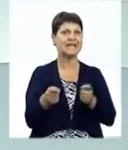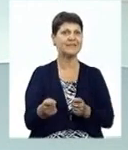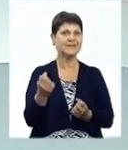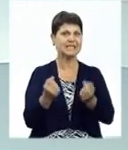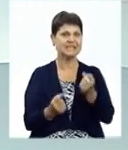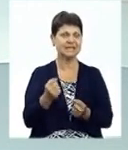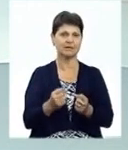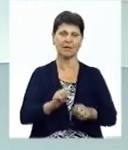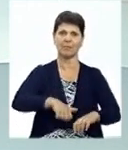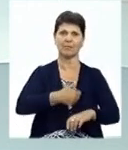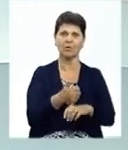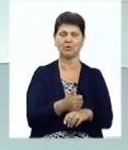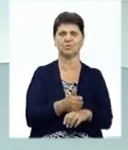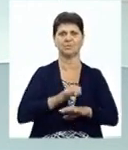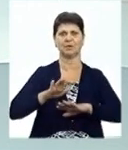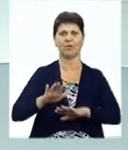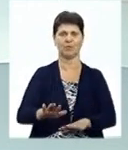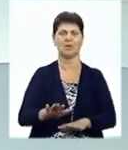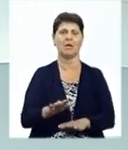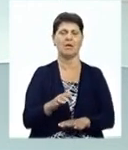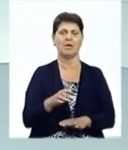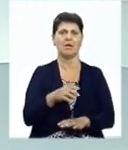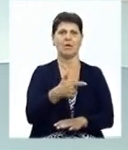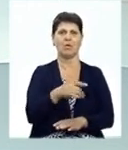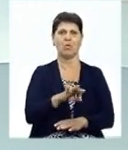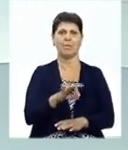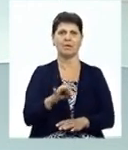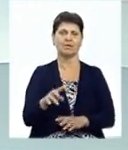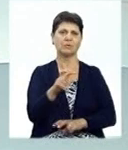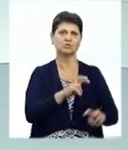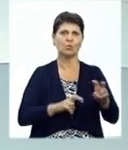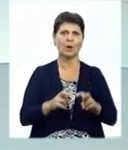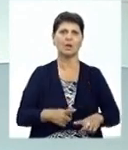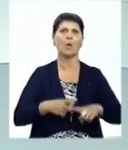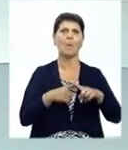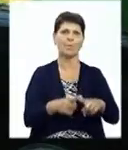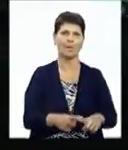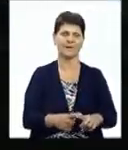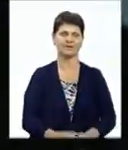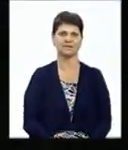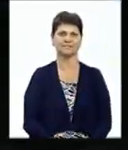заступником губернатора шукали компроміс. Про що домовились, знає Дар'я Красовська.